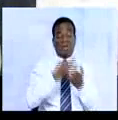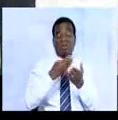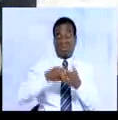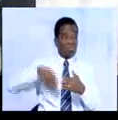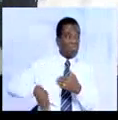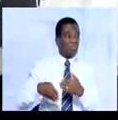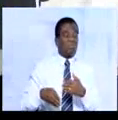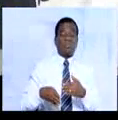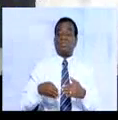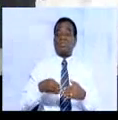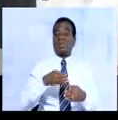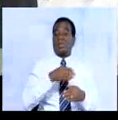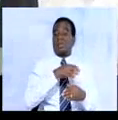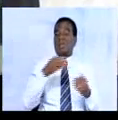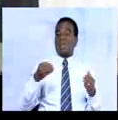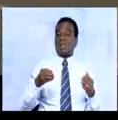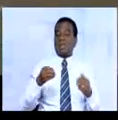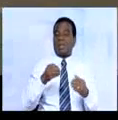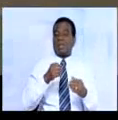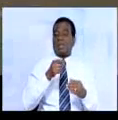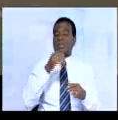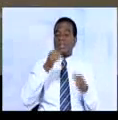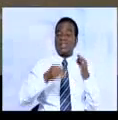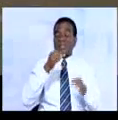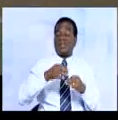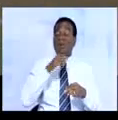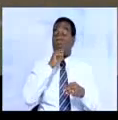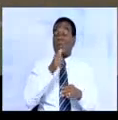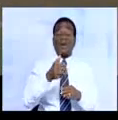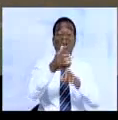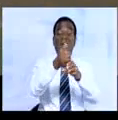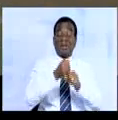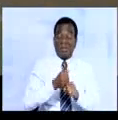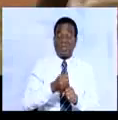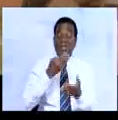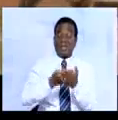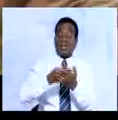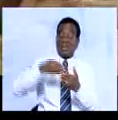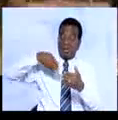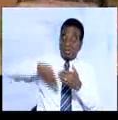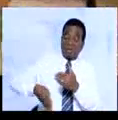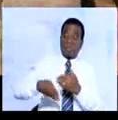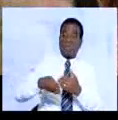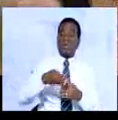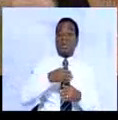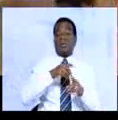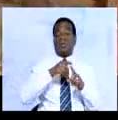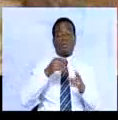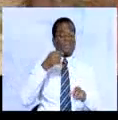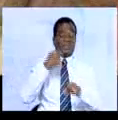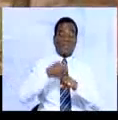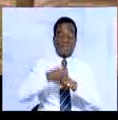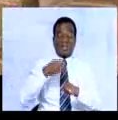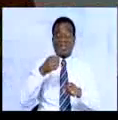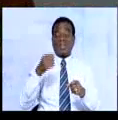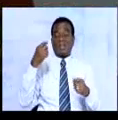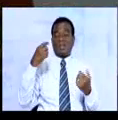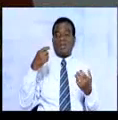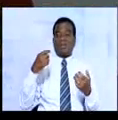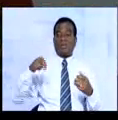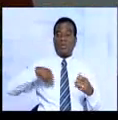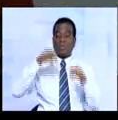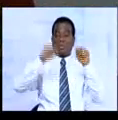poche, ne pas en avoir, fait de l'élève une cible idéale de l'échec. En avoir suffisamment n'est toutefois pas synonyme de réussite.